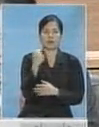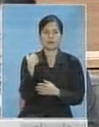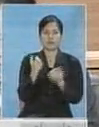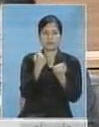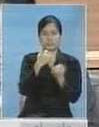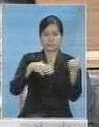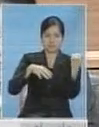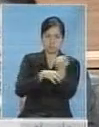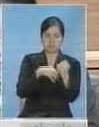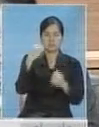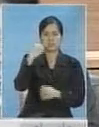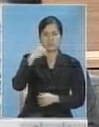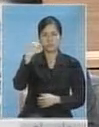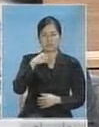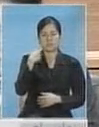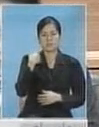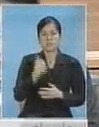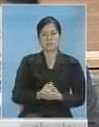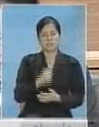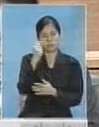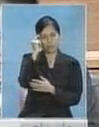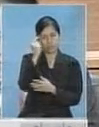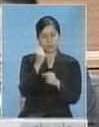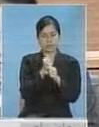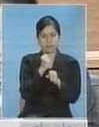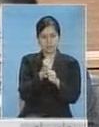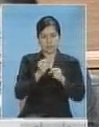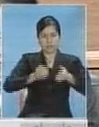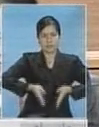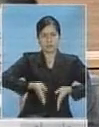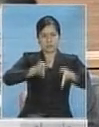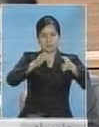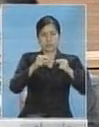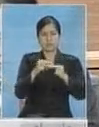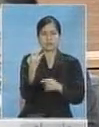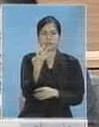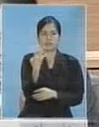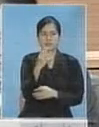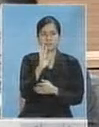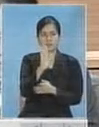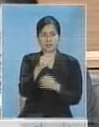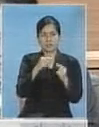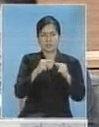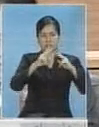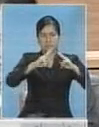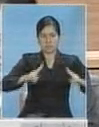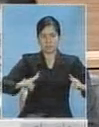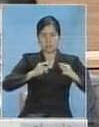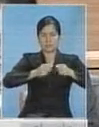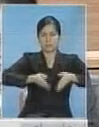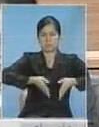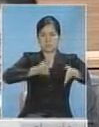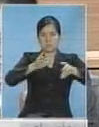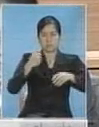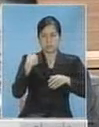ครับไม่ทราบเหมือนกันว่าในการสร้างเป็นถนน4เลนแล้วของกรมทางหลวงนะครับในไม่ว่าจะเป็นเรื่องเ